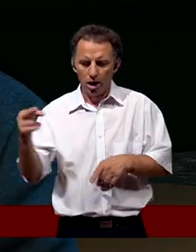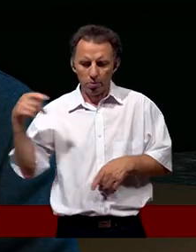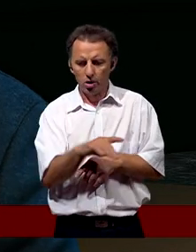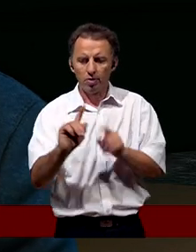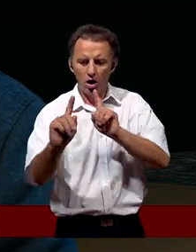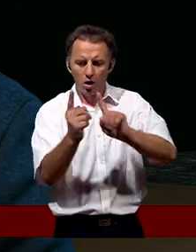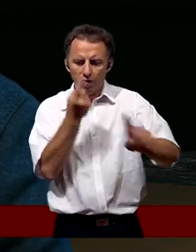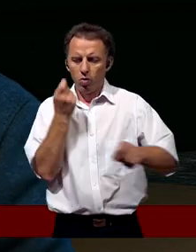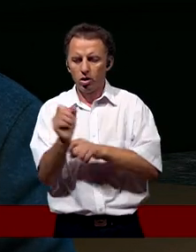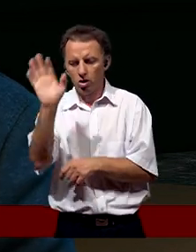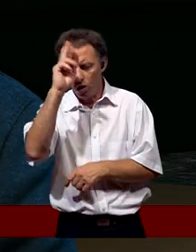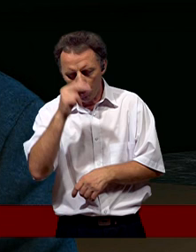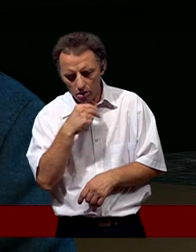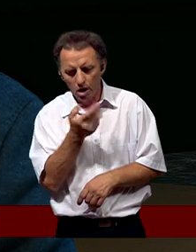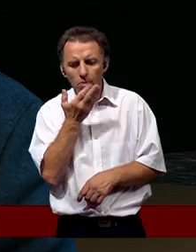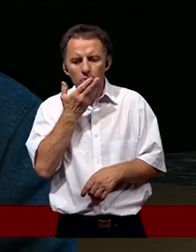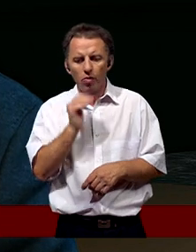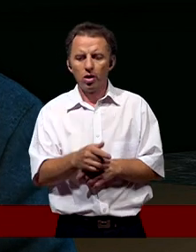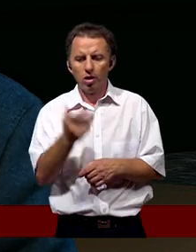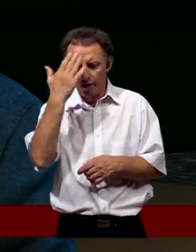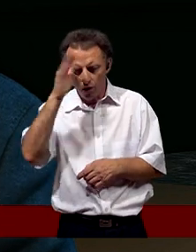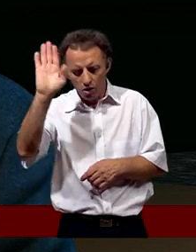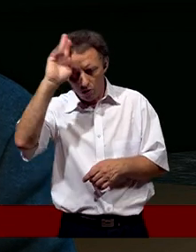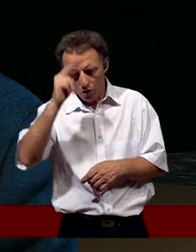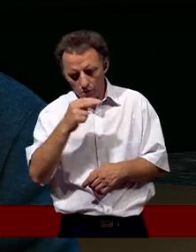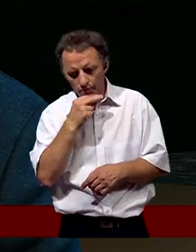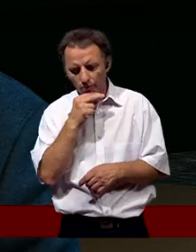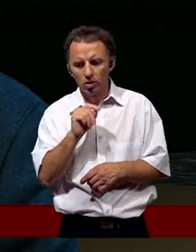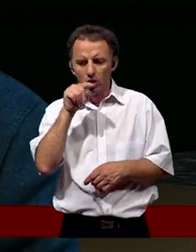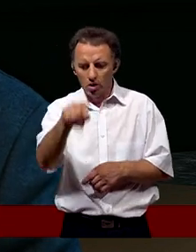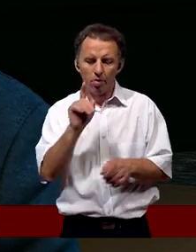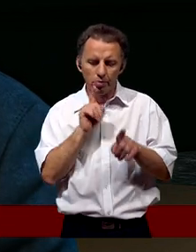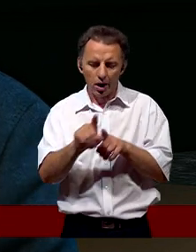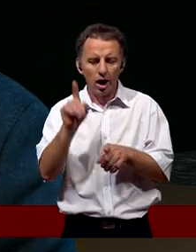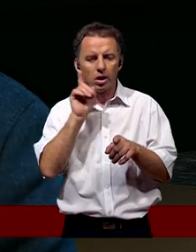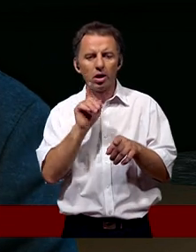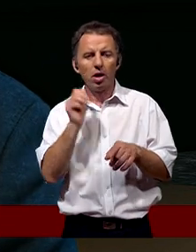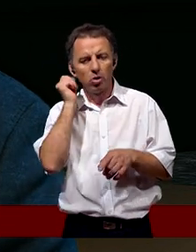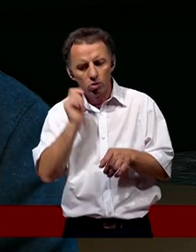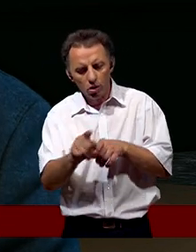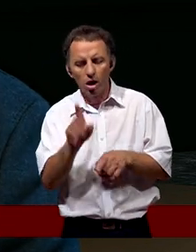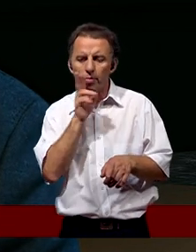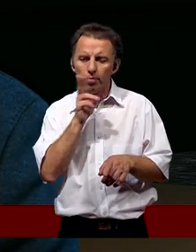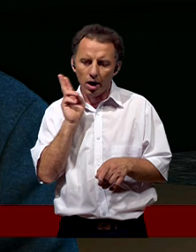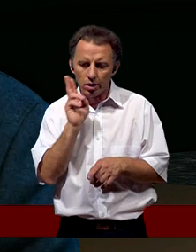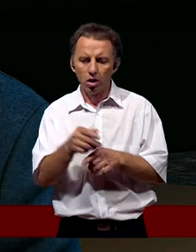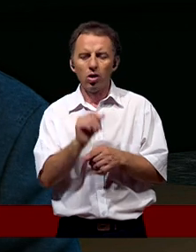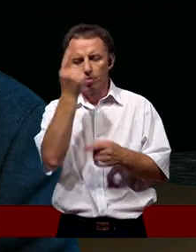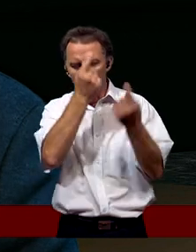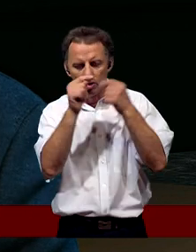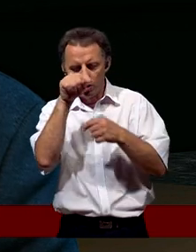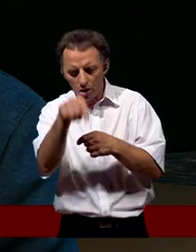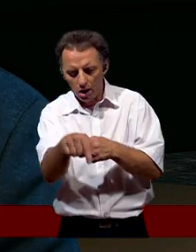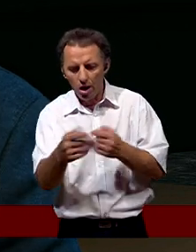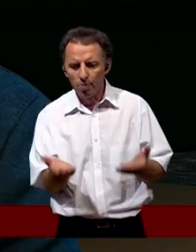przyszedł odwołując się do Ojca i mówi, że ten, kto pełni wolę Ojca, jest siostrą i bratem i matką, prawda? Tak. Więc myślę, że to z